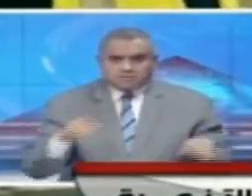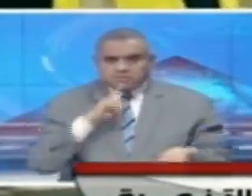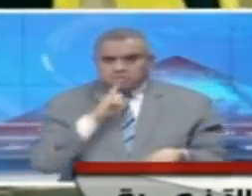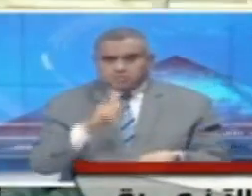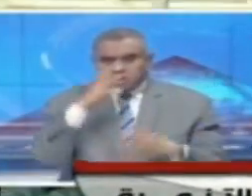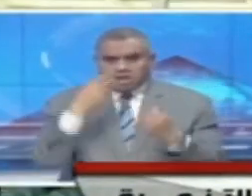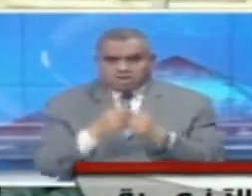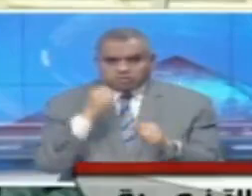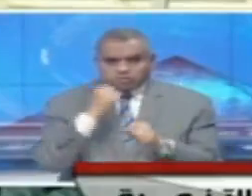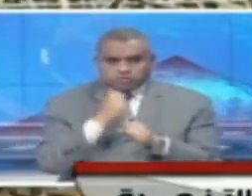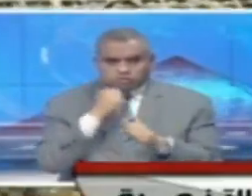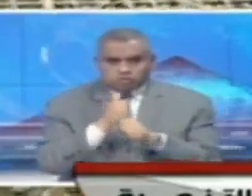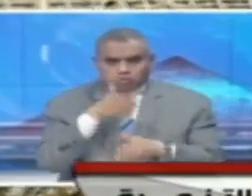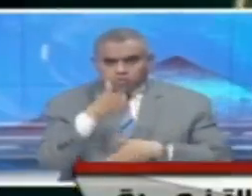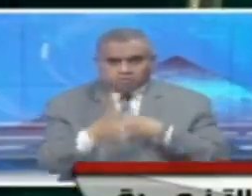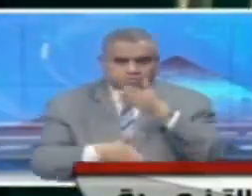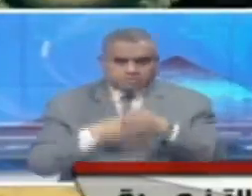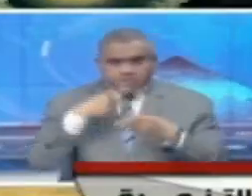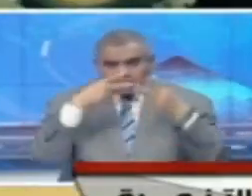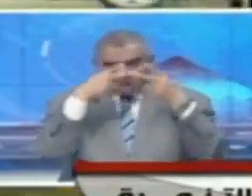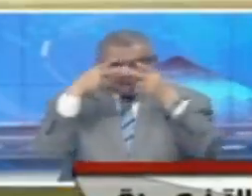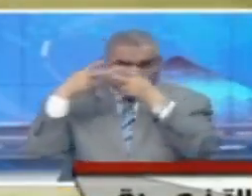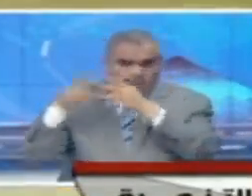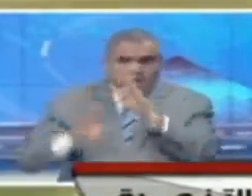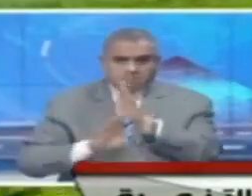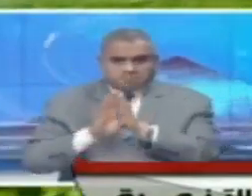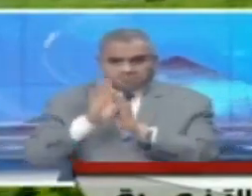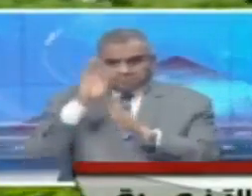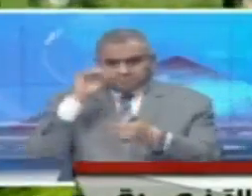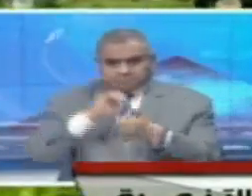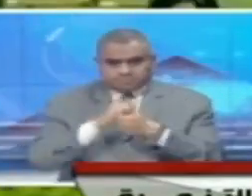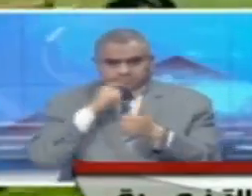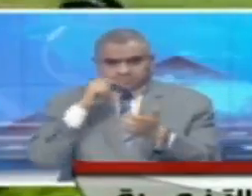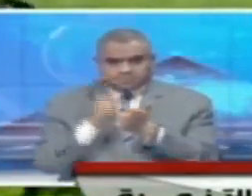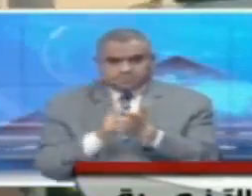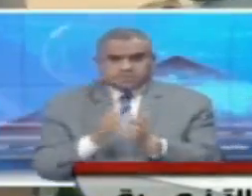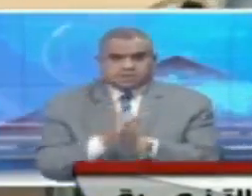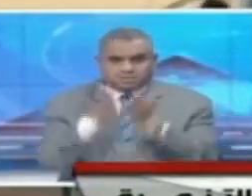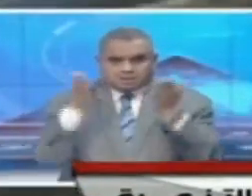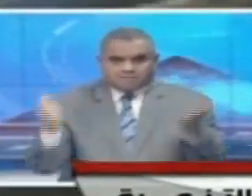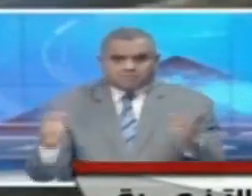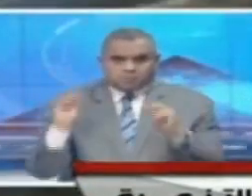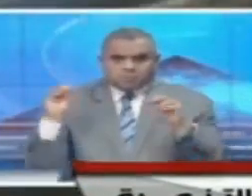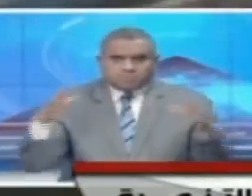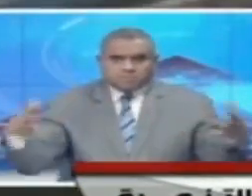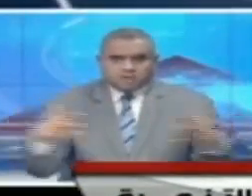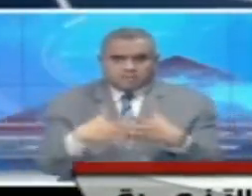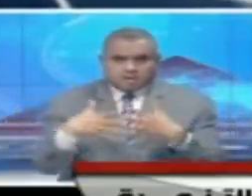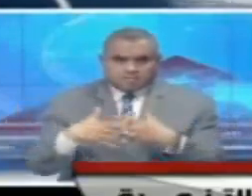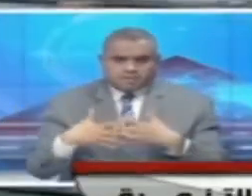قدرتهم على تحويل أحلام البناء والتنمية إلى حقيقة.